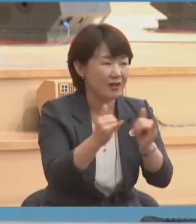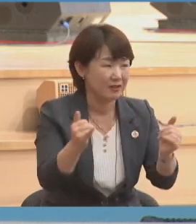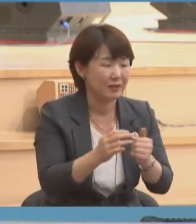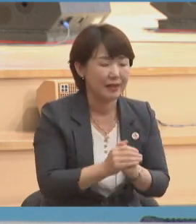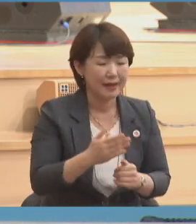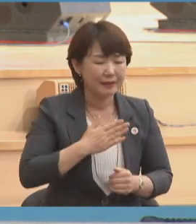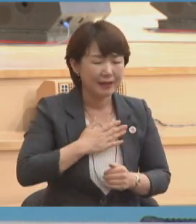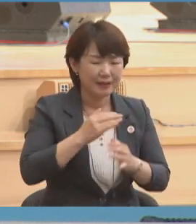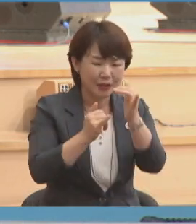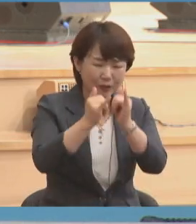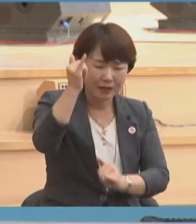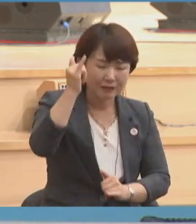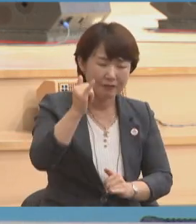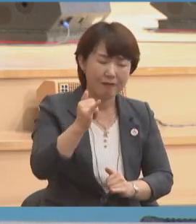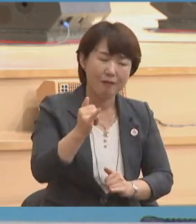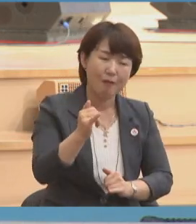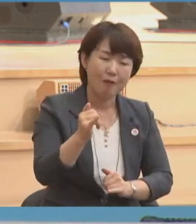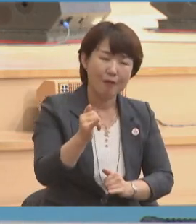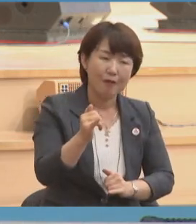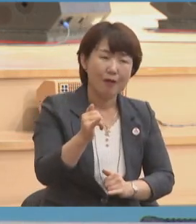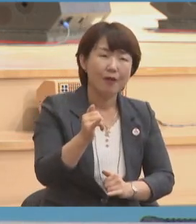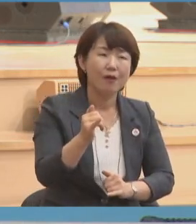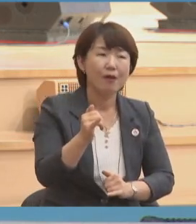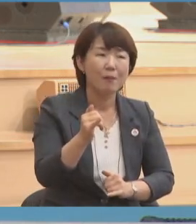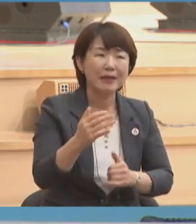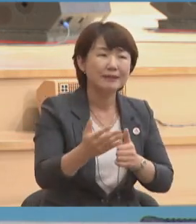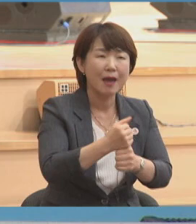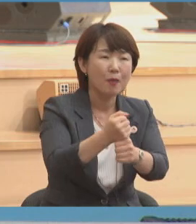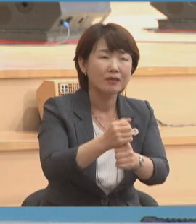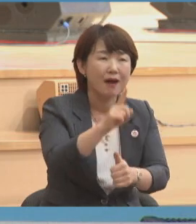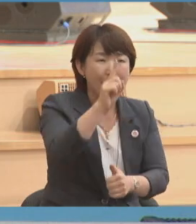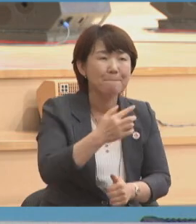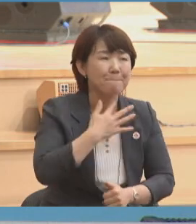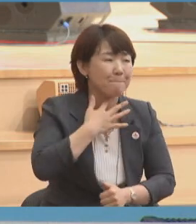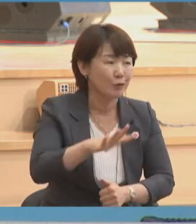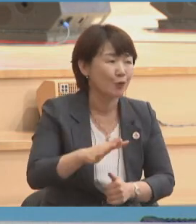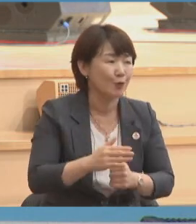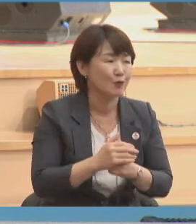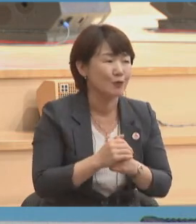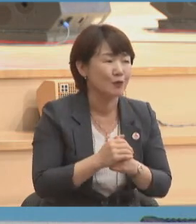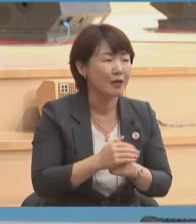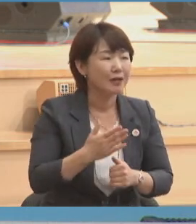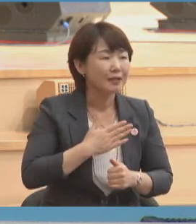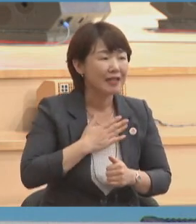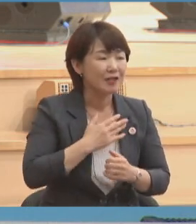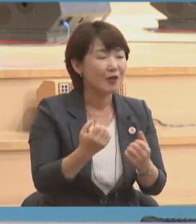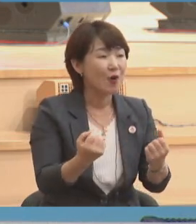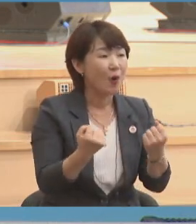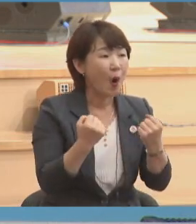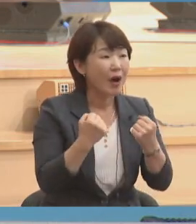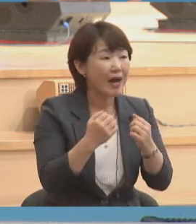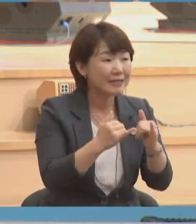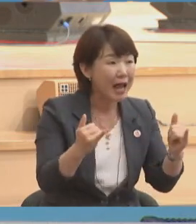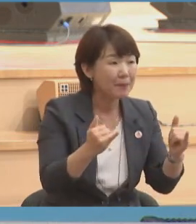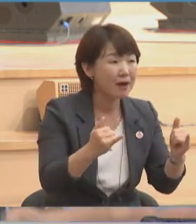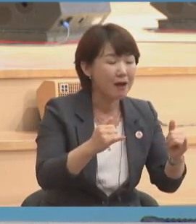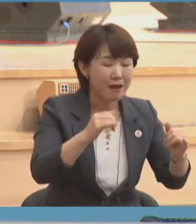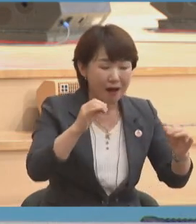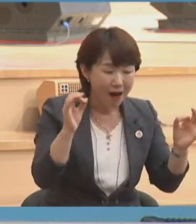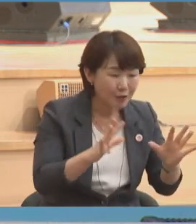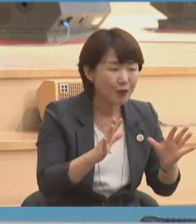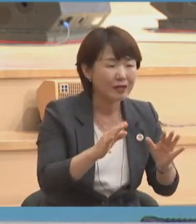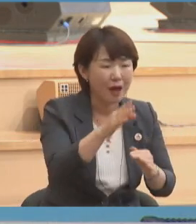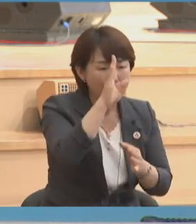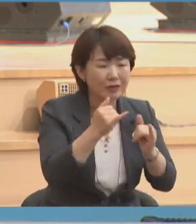나는 역사적으로 한 번도 체포된 적이 없습니다. 나는 건강한 사람을 환자로 만들